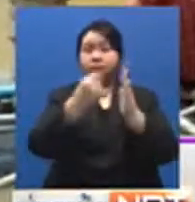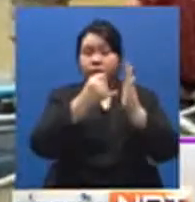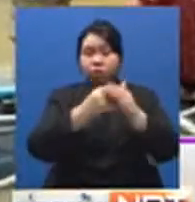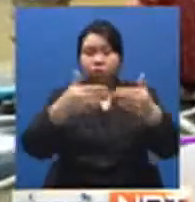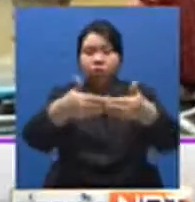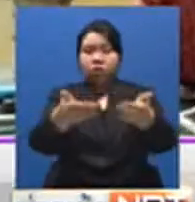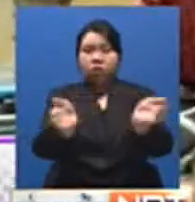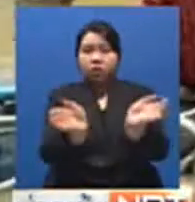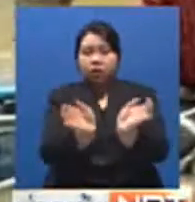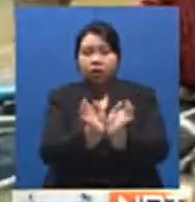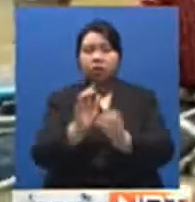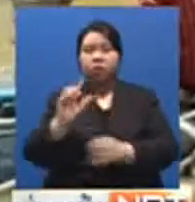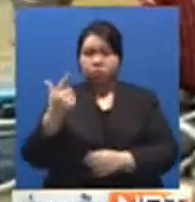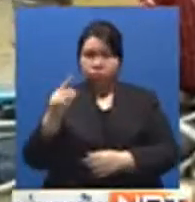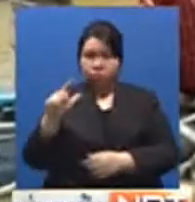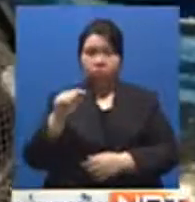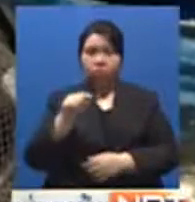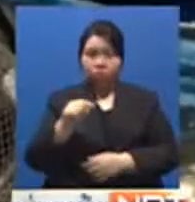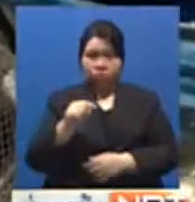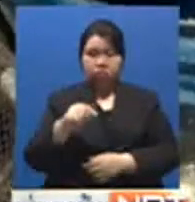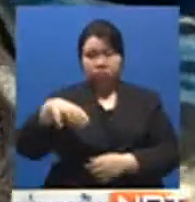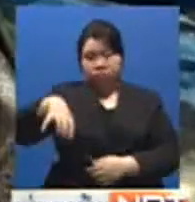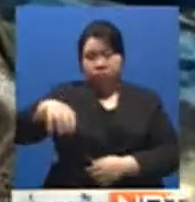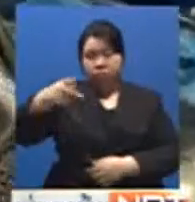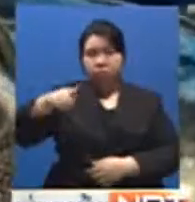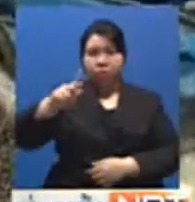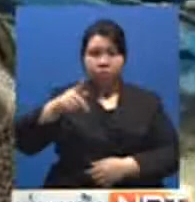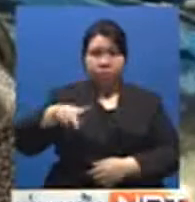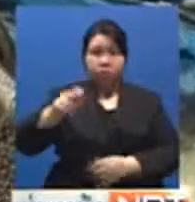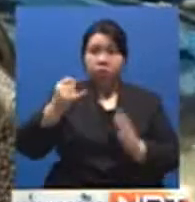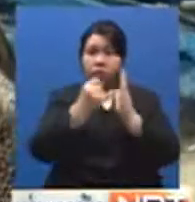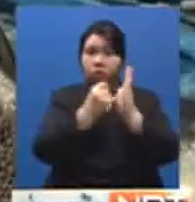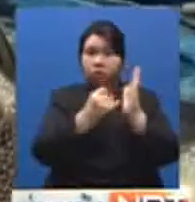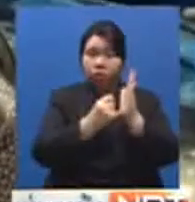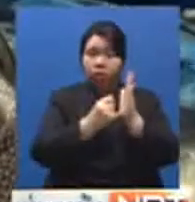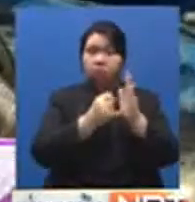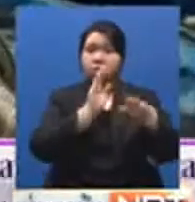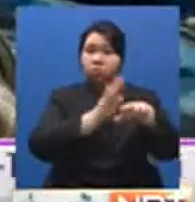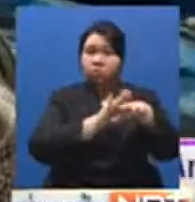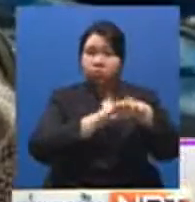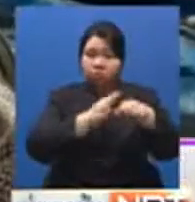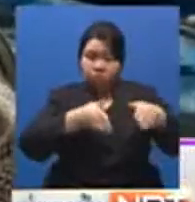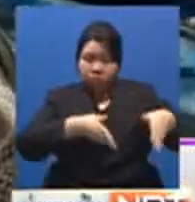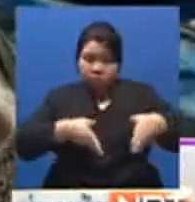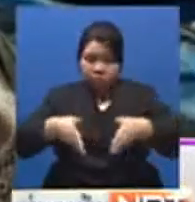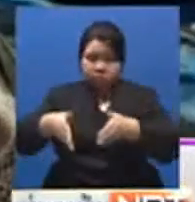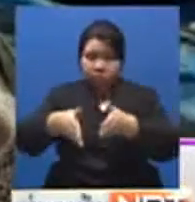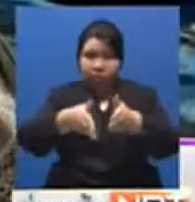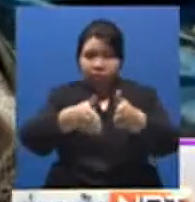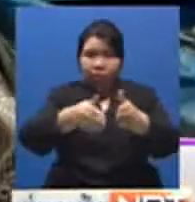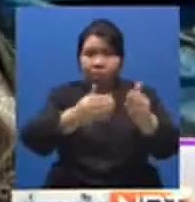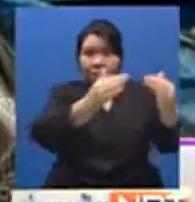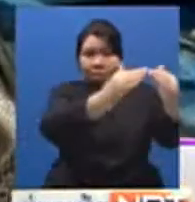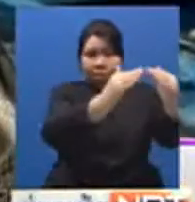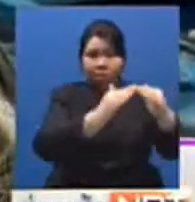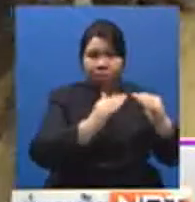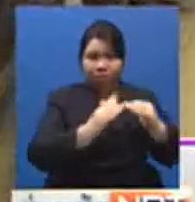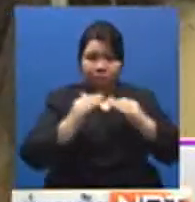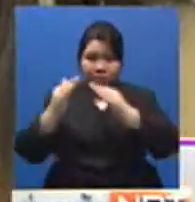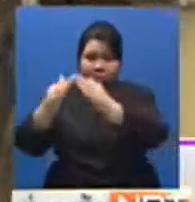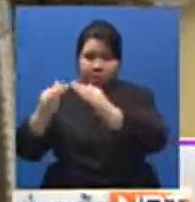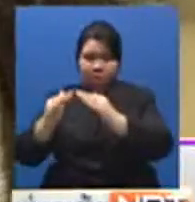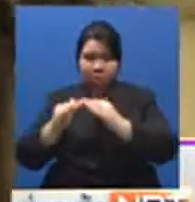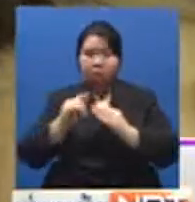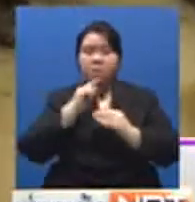ค่ะสำนักงานป้องกันและบรรเทาสาธารณภัยจังหวัดใดแจ้งให้ชาวบ้านริมคลองโพธิ์ค่าขนย้ายสิ่งของขึ้นที่สูงนะเนื่องจาก